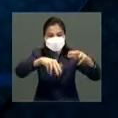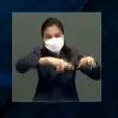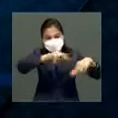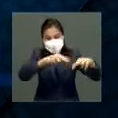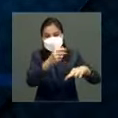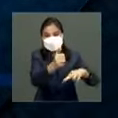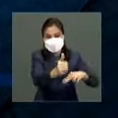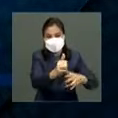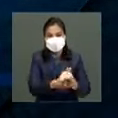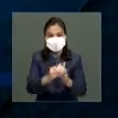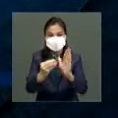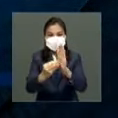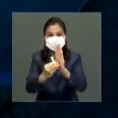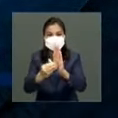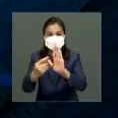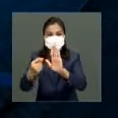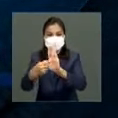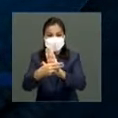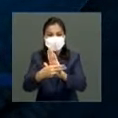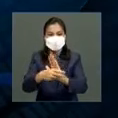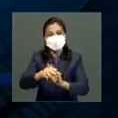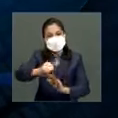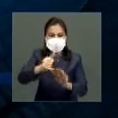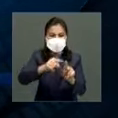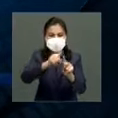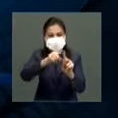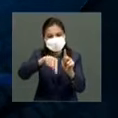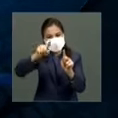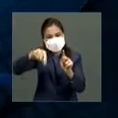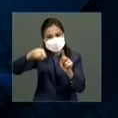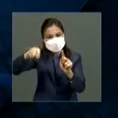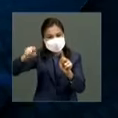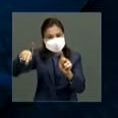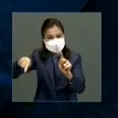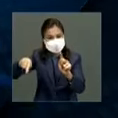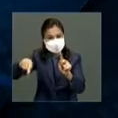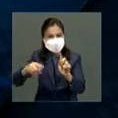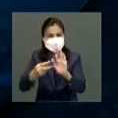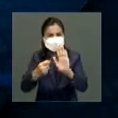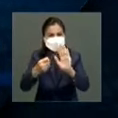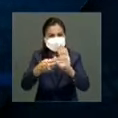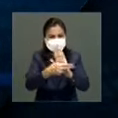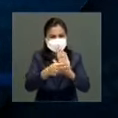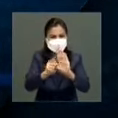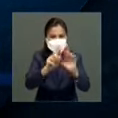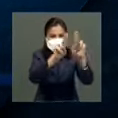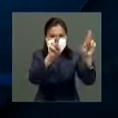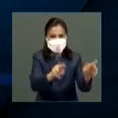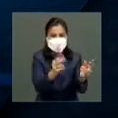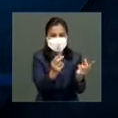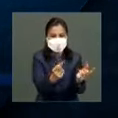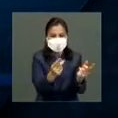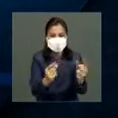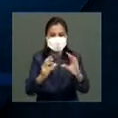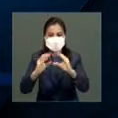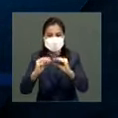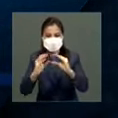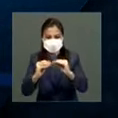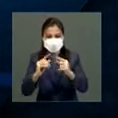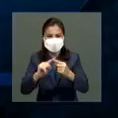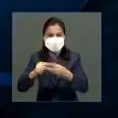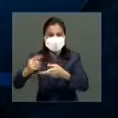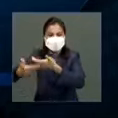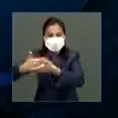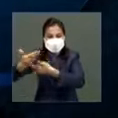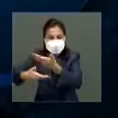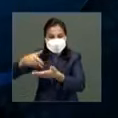ทุมธานีก็ขึ้นลงๆนะครับอันนี้มาจากไหนครับมาจากสถานบันเทิงงานสัมมนาตลาดพรพัฒน์ตลาดบ